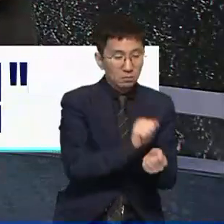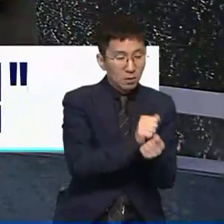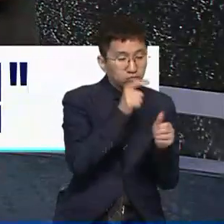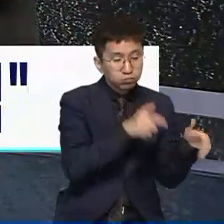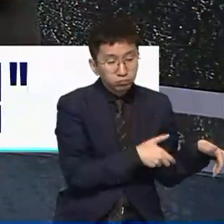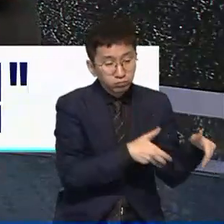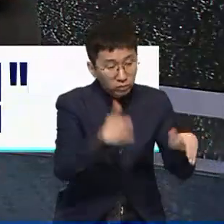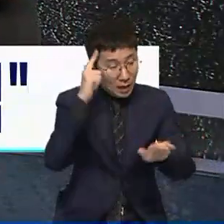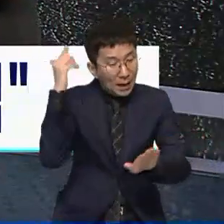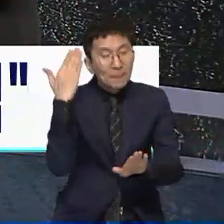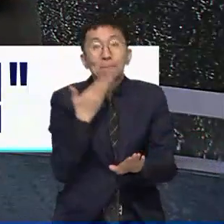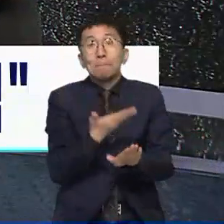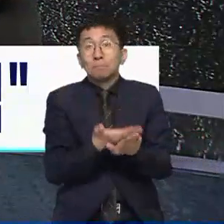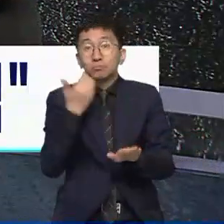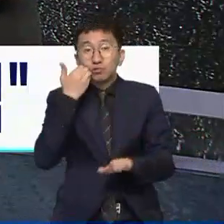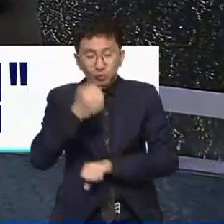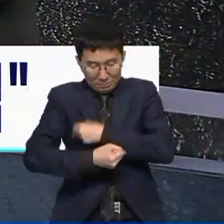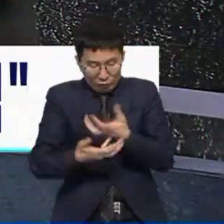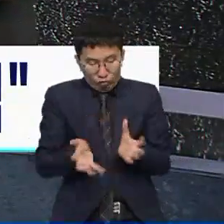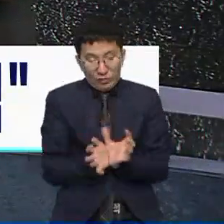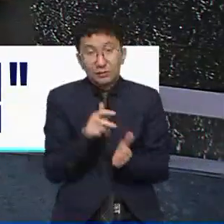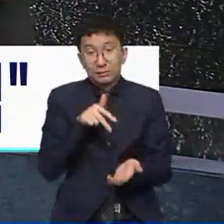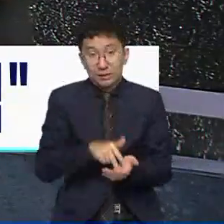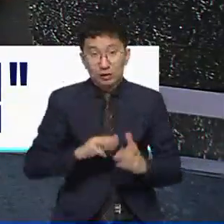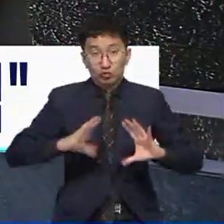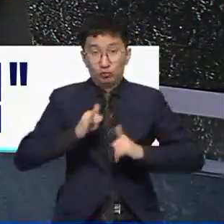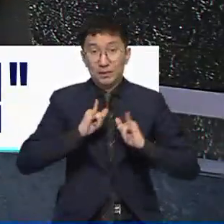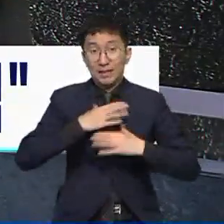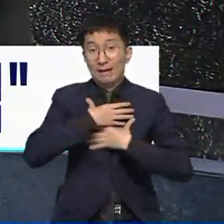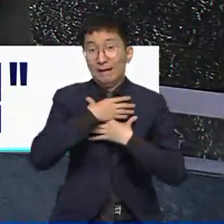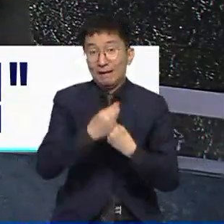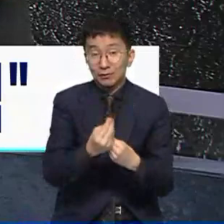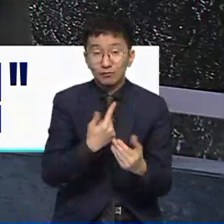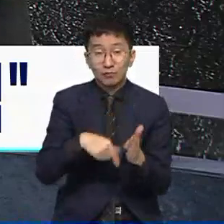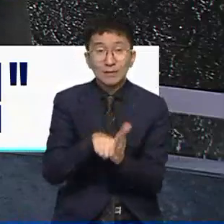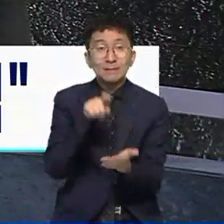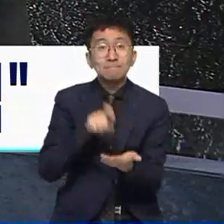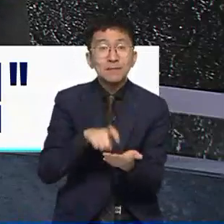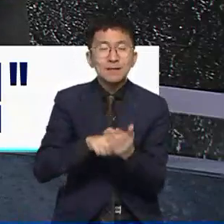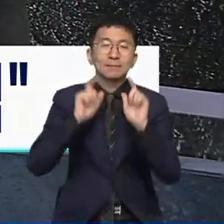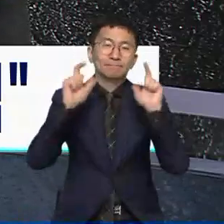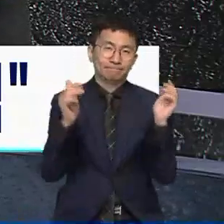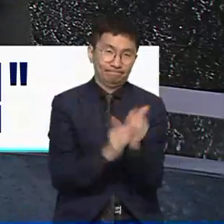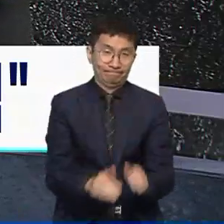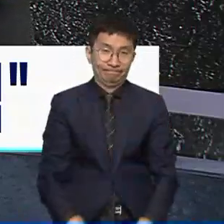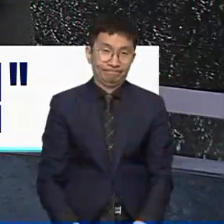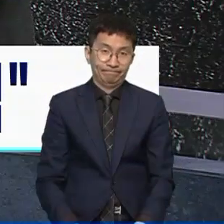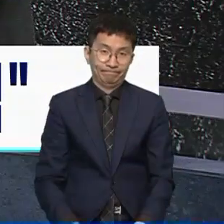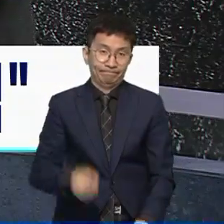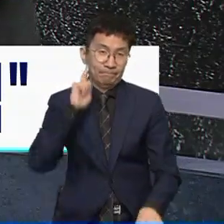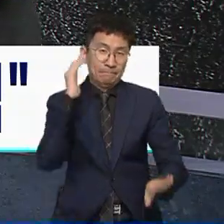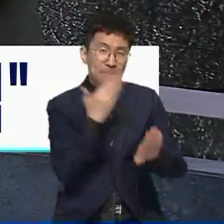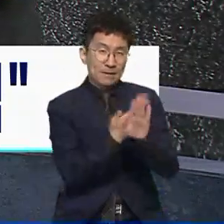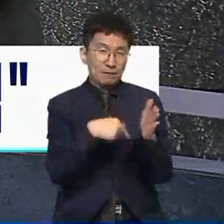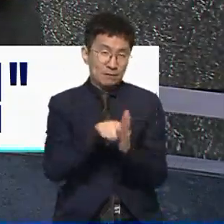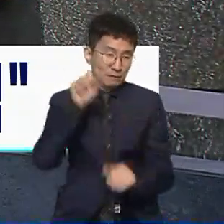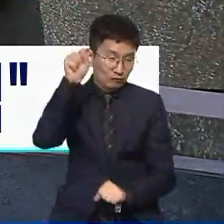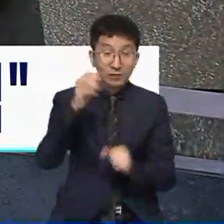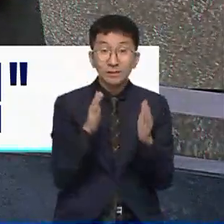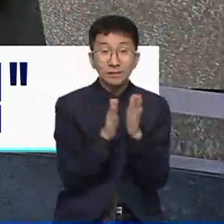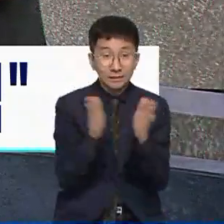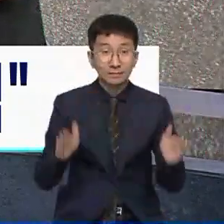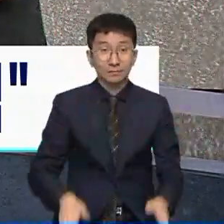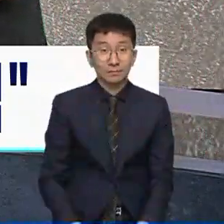오염수 방류에 반대해온 민주당은 국민 안전 비상사태를 선언하고 총력 저지 투쟁에 나서기로